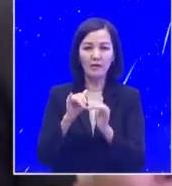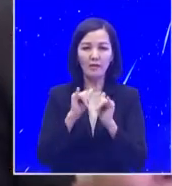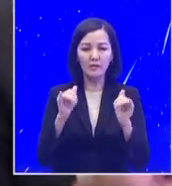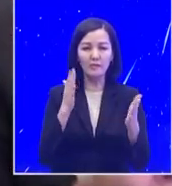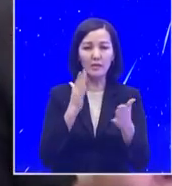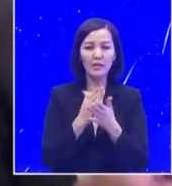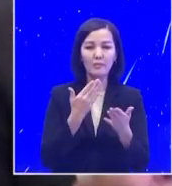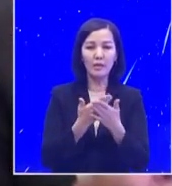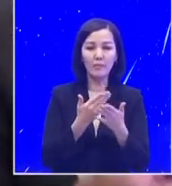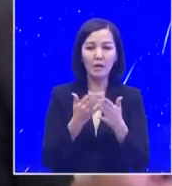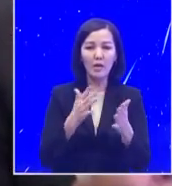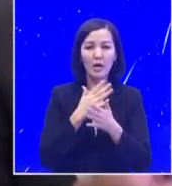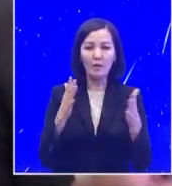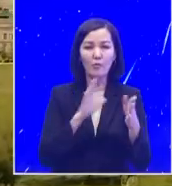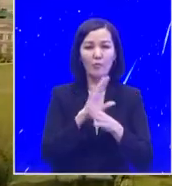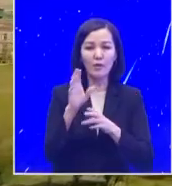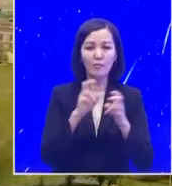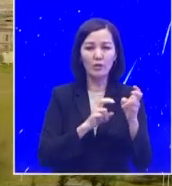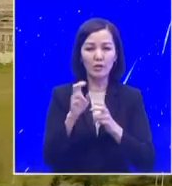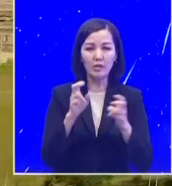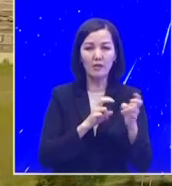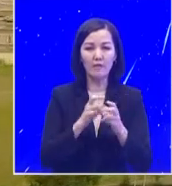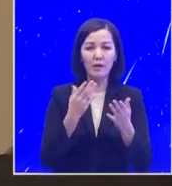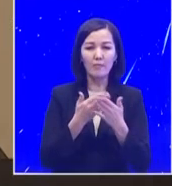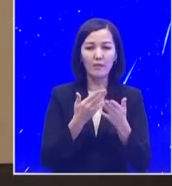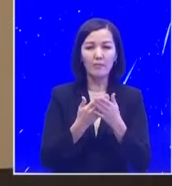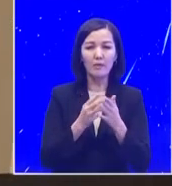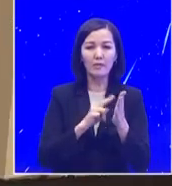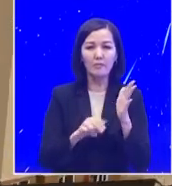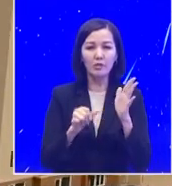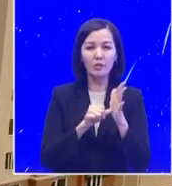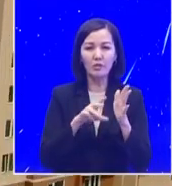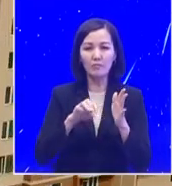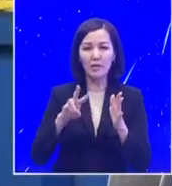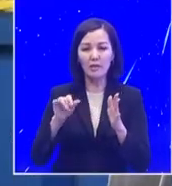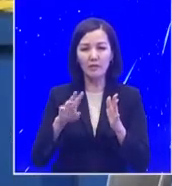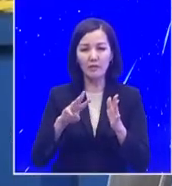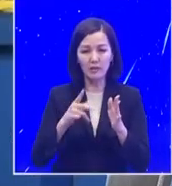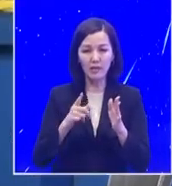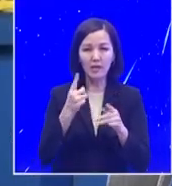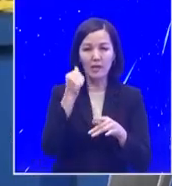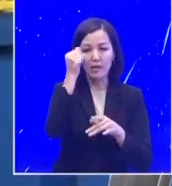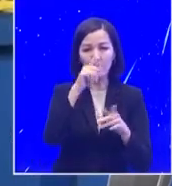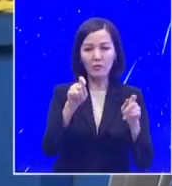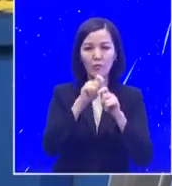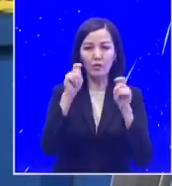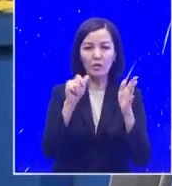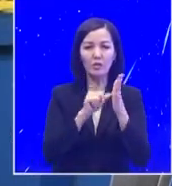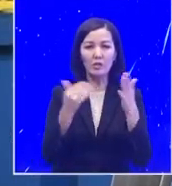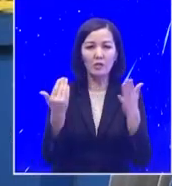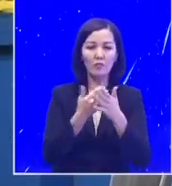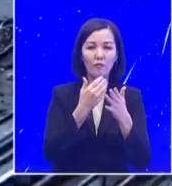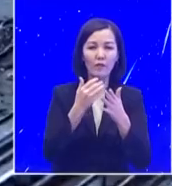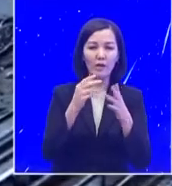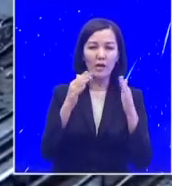развитие. К примеру, объем промышленного производства составил порядка 76 миллиардов тенге. За год открыто 60 новых